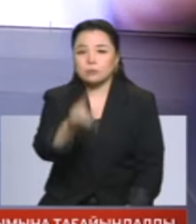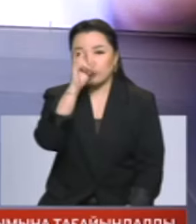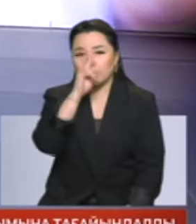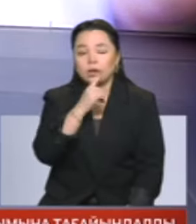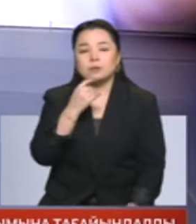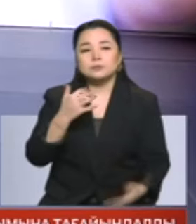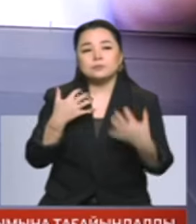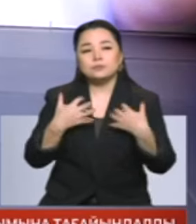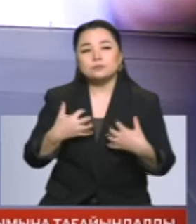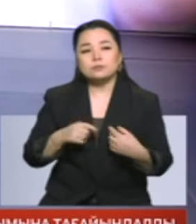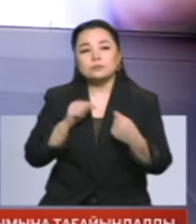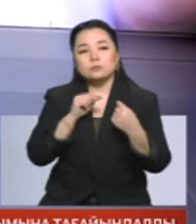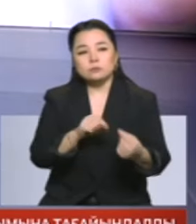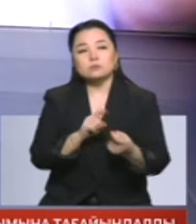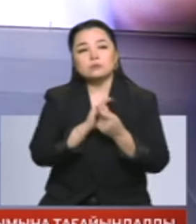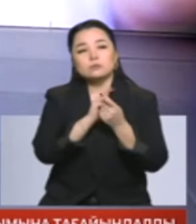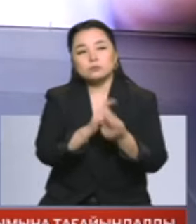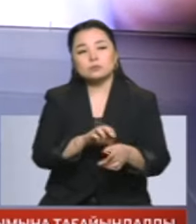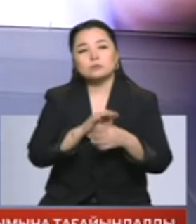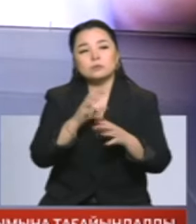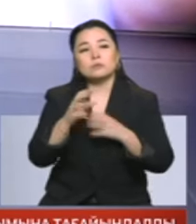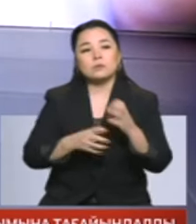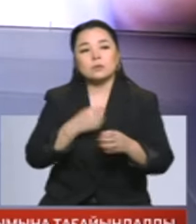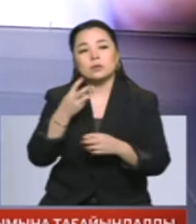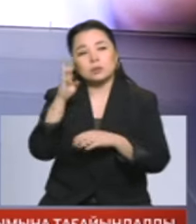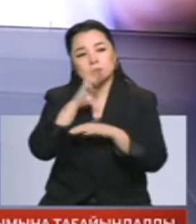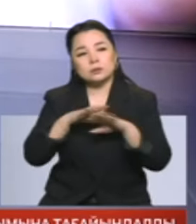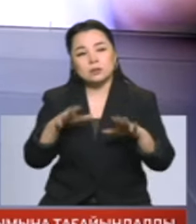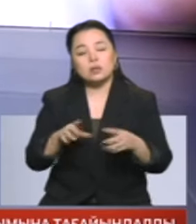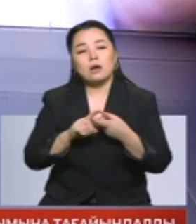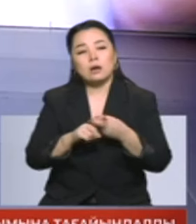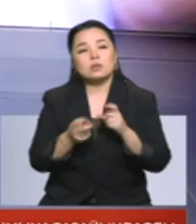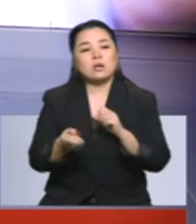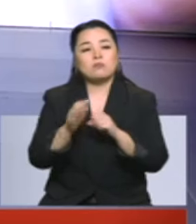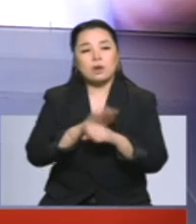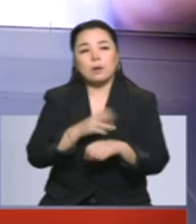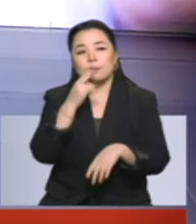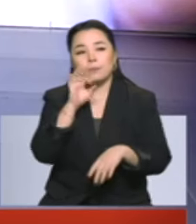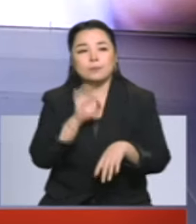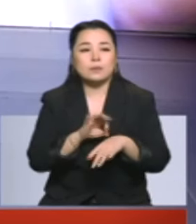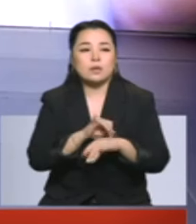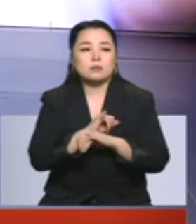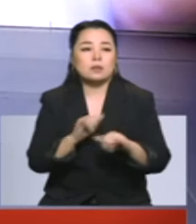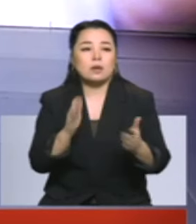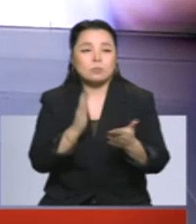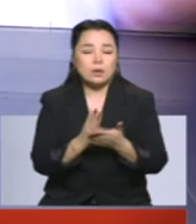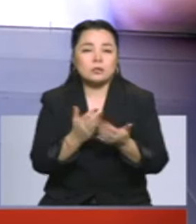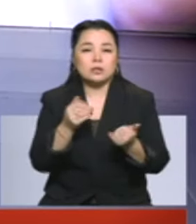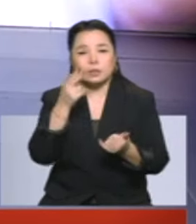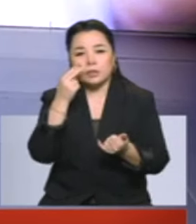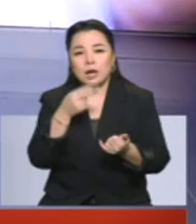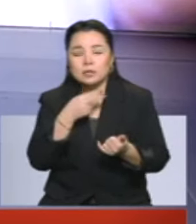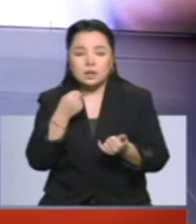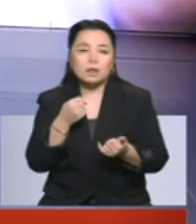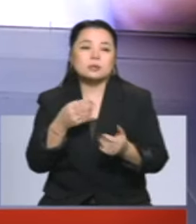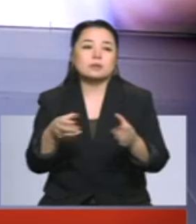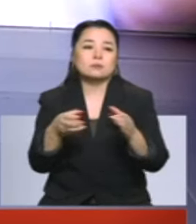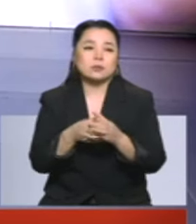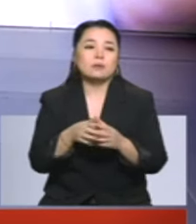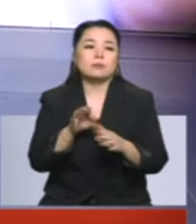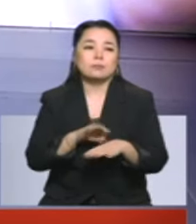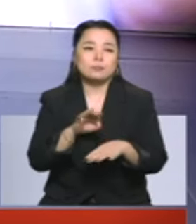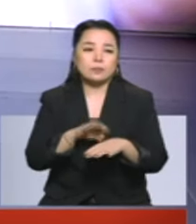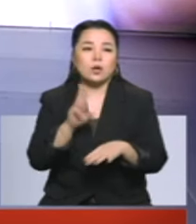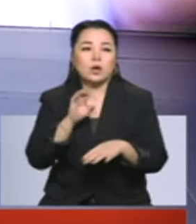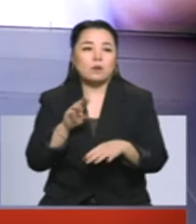Қазақстан қызылшаға қарсы күресіп жатқанда әлемнің бірқатар елінде коронавирус пен тұмау тарап жатыр. Италия респираторлық аурулар